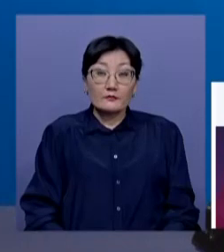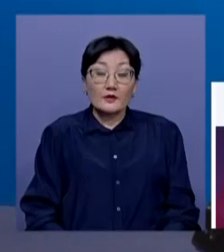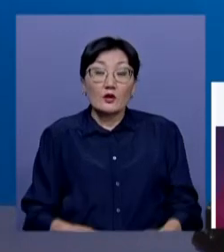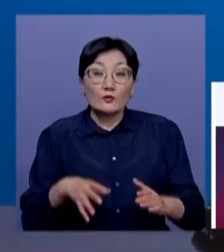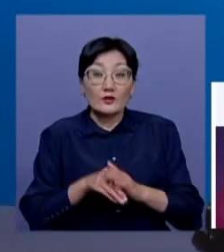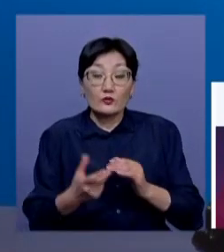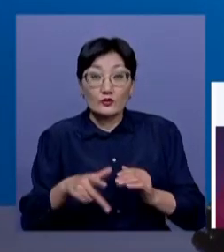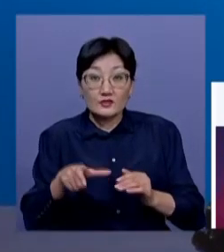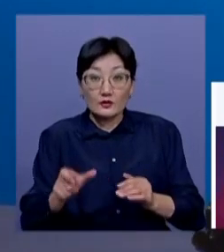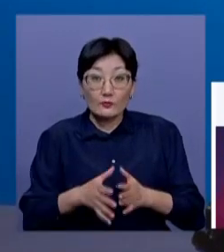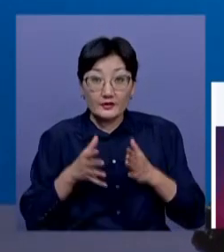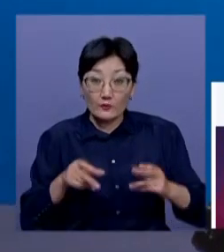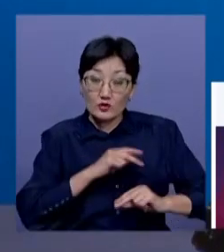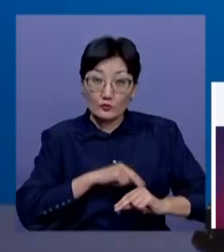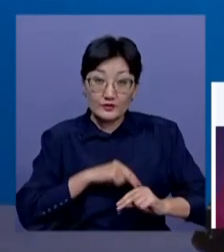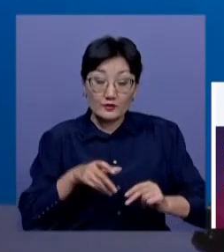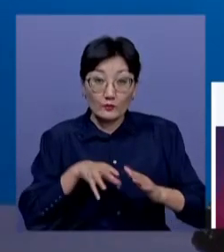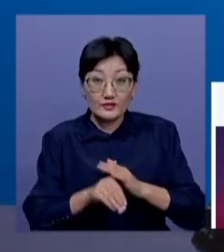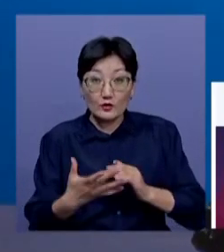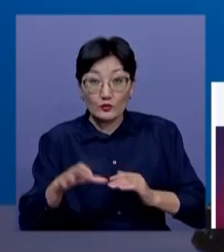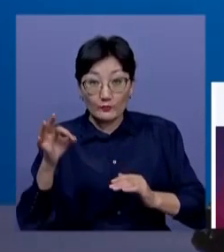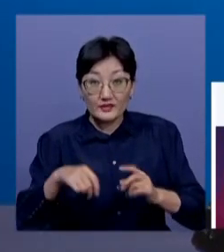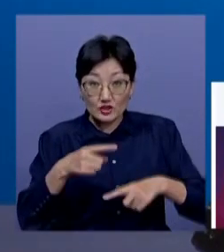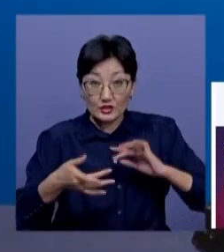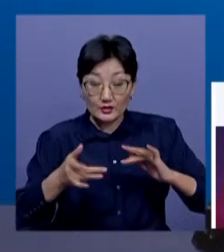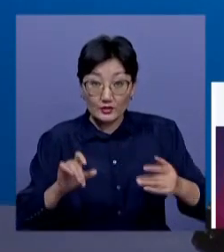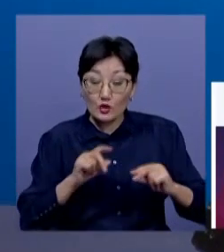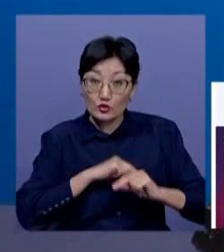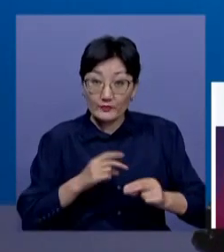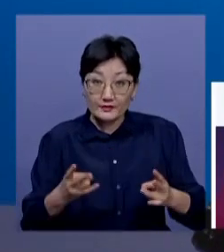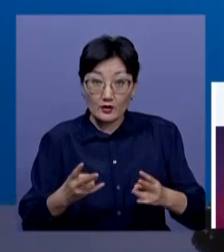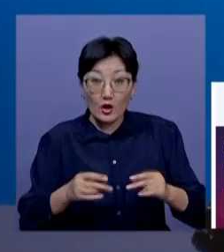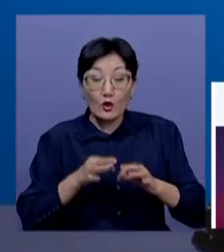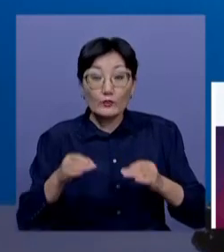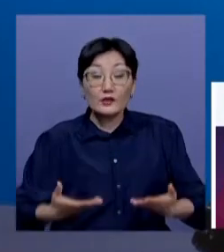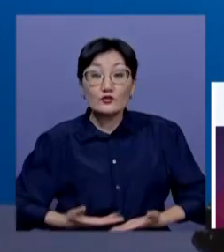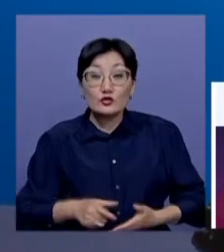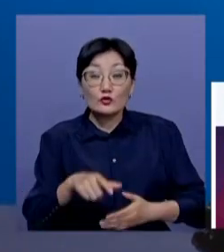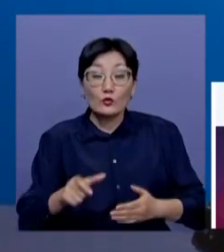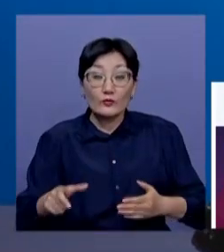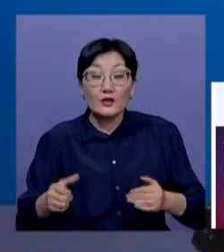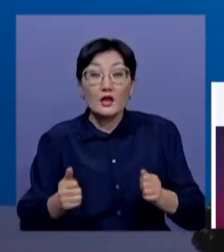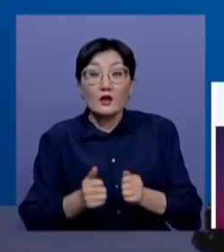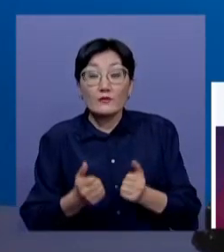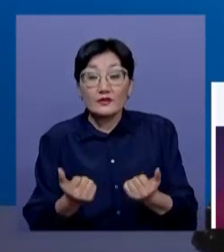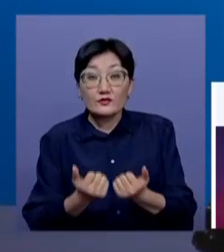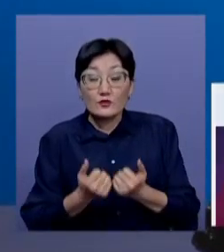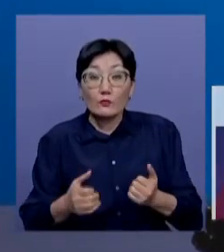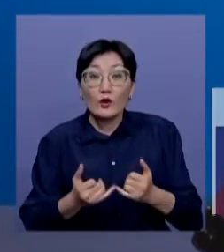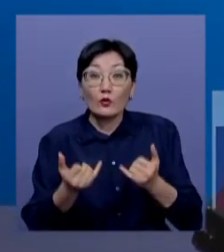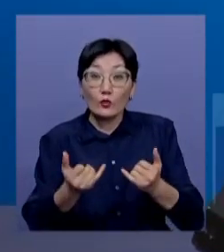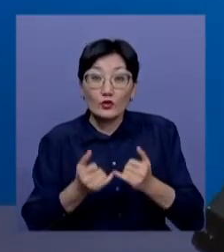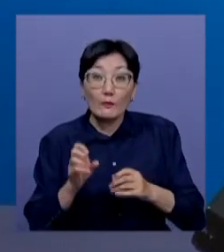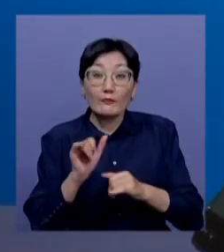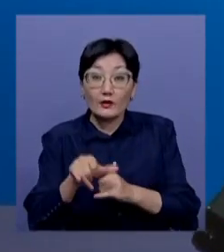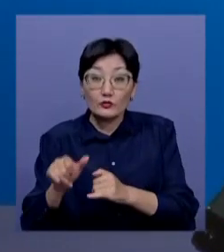Штатта 30 адамнан артық адам жұмыс жасаса, соның 50% қашықта жұмыс жасау керек. Облыс тұрғындарына айтарым, көршілер, туыстар, әріптестерге қонаққа бару